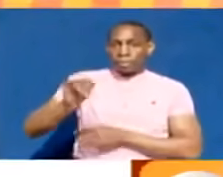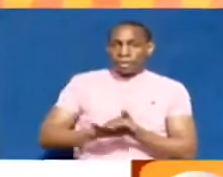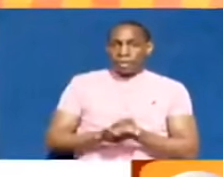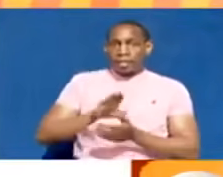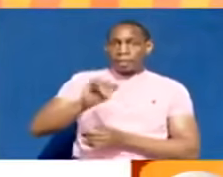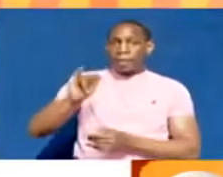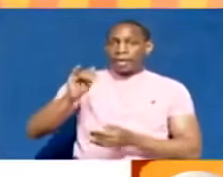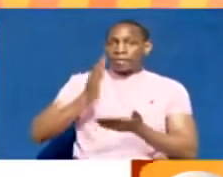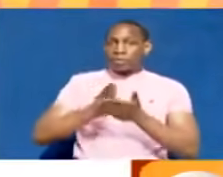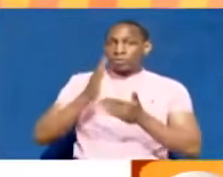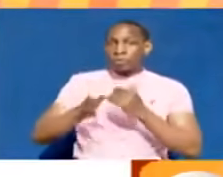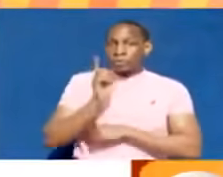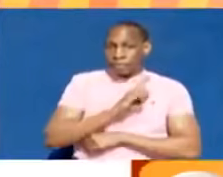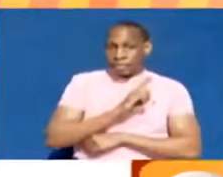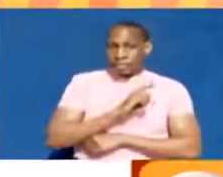ilikwama haikukwama.